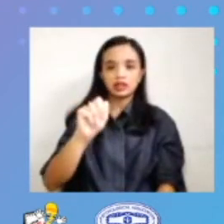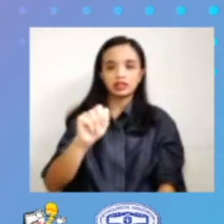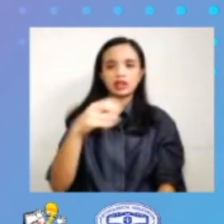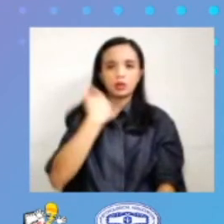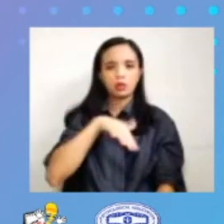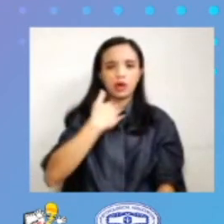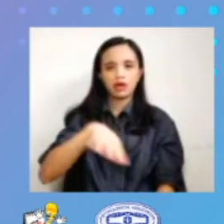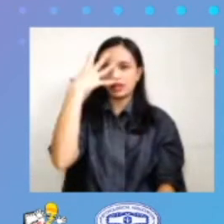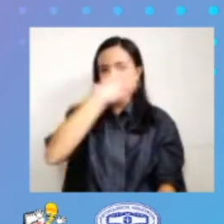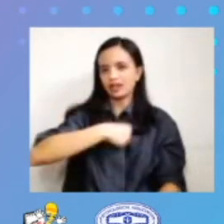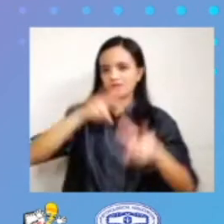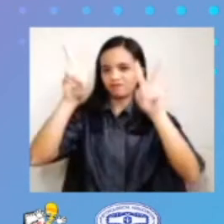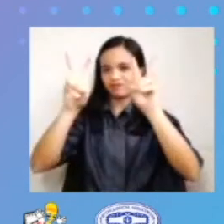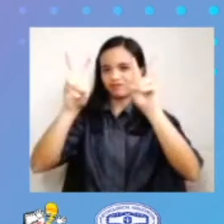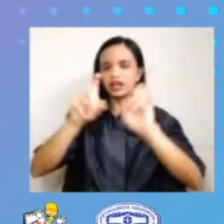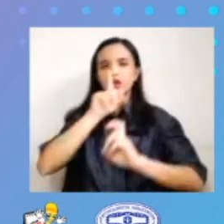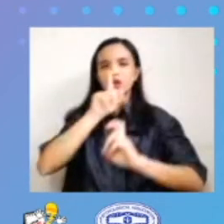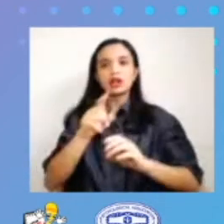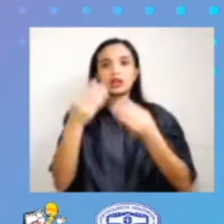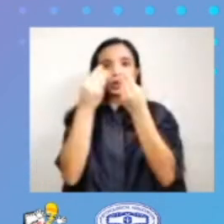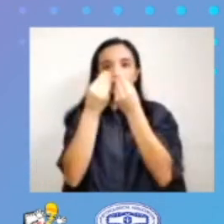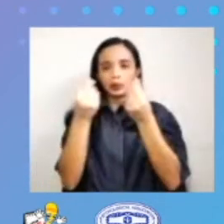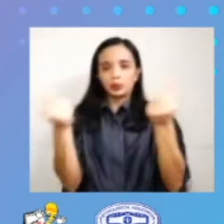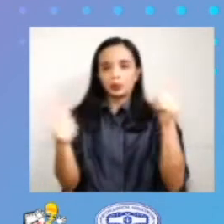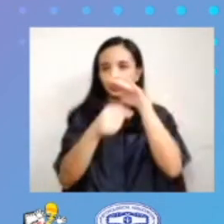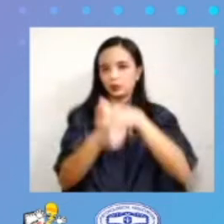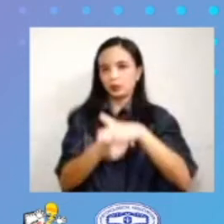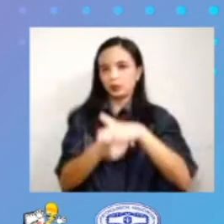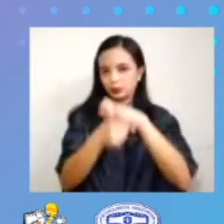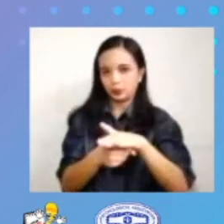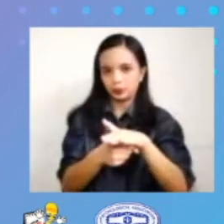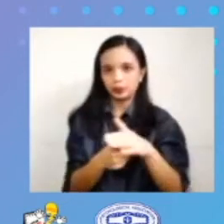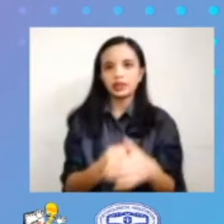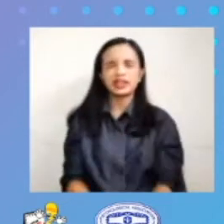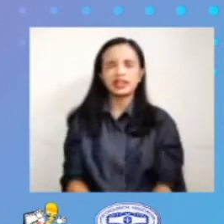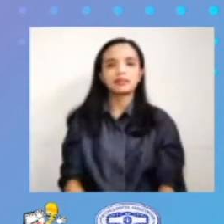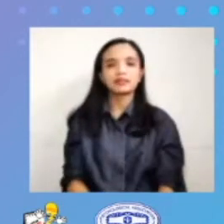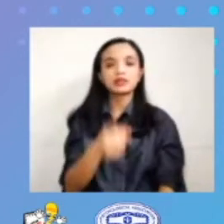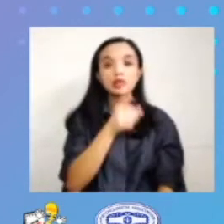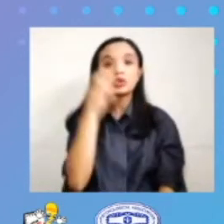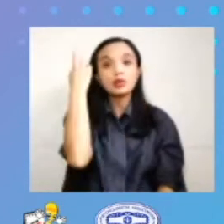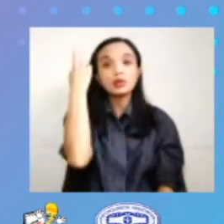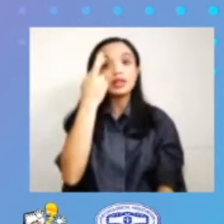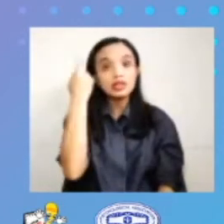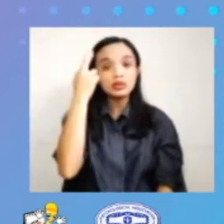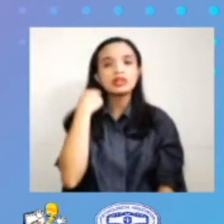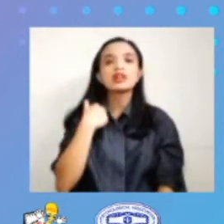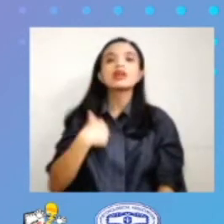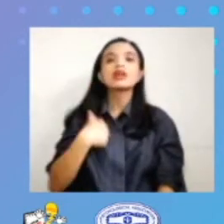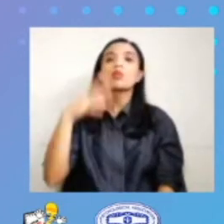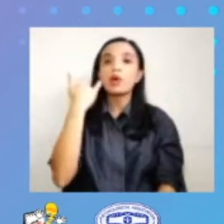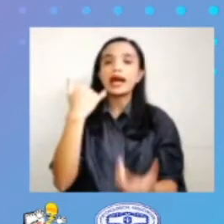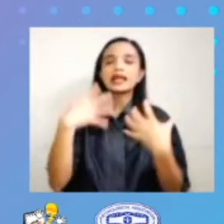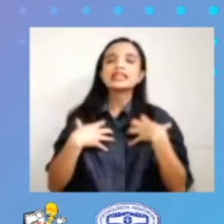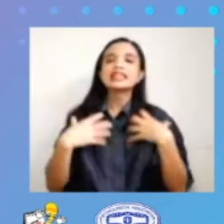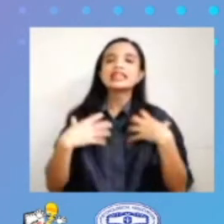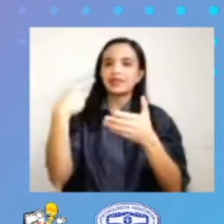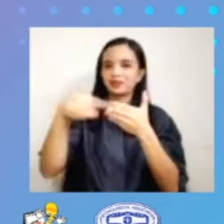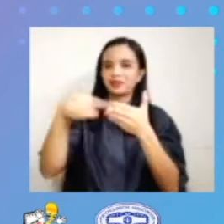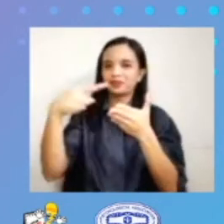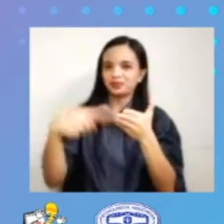parang let's strive to be. It's part of our parang will to become a better person. Kasi dapat